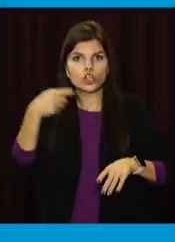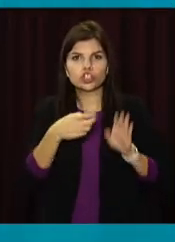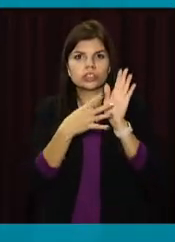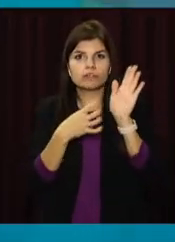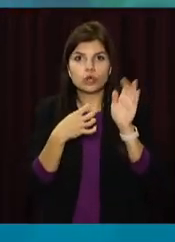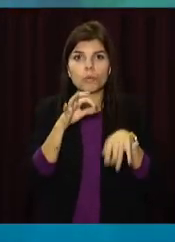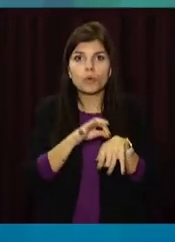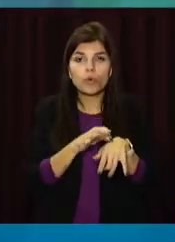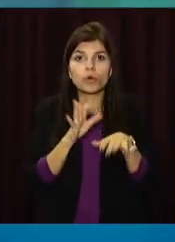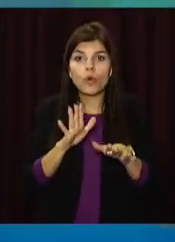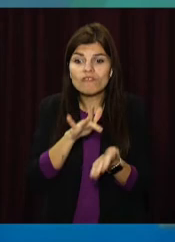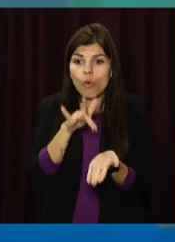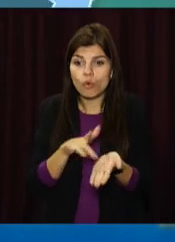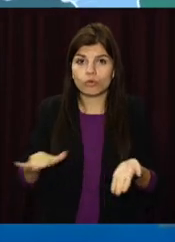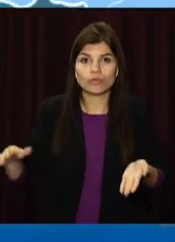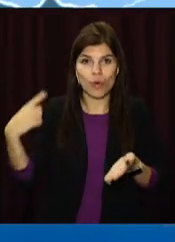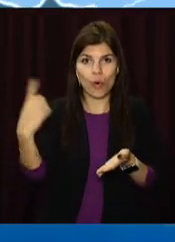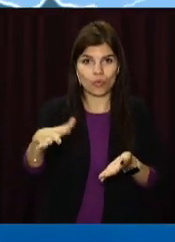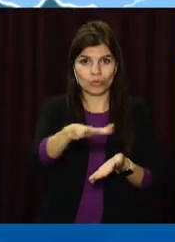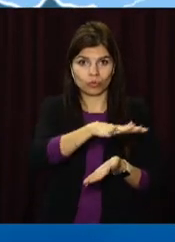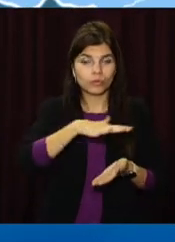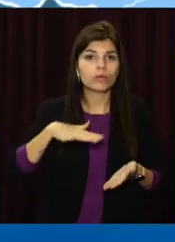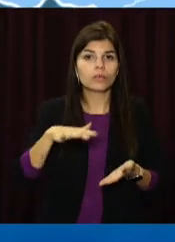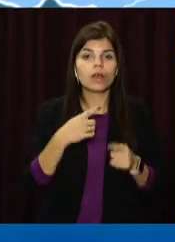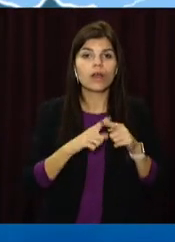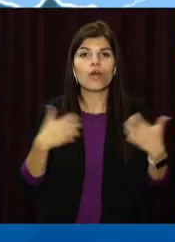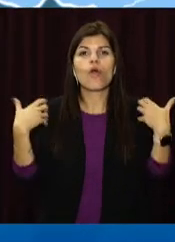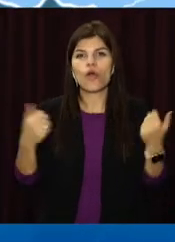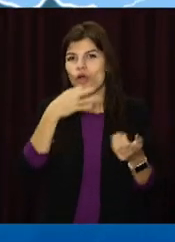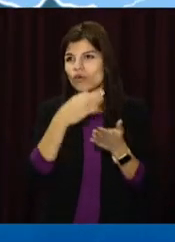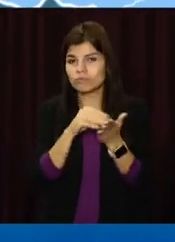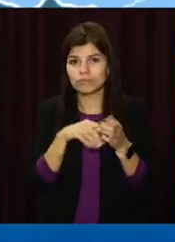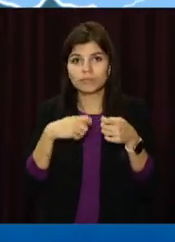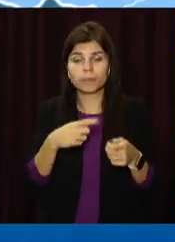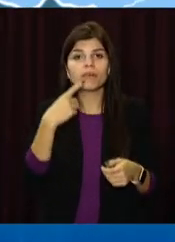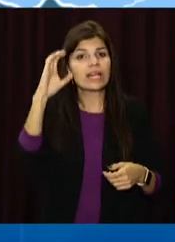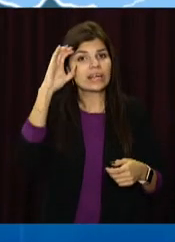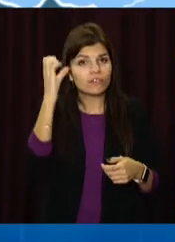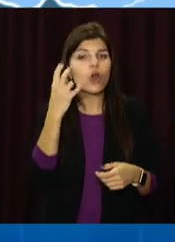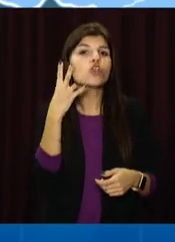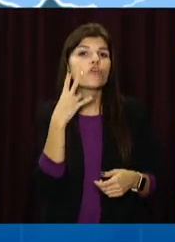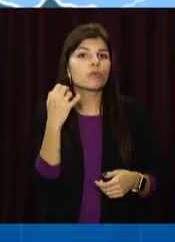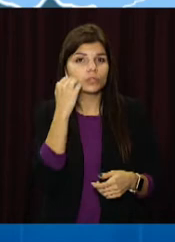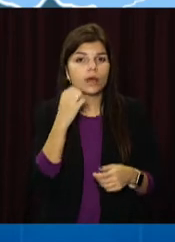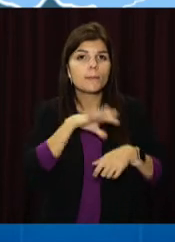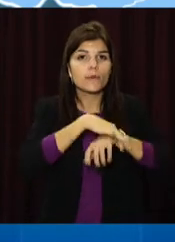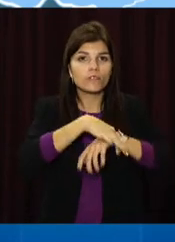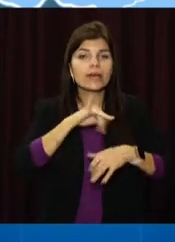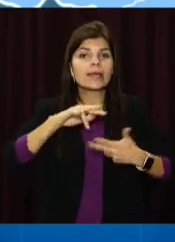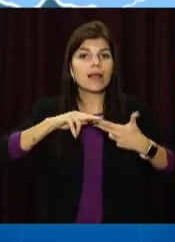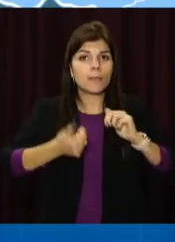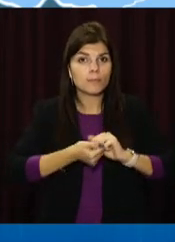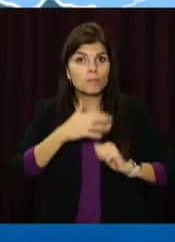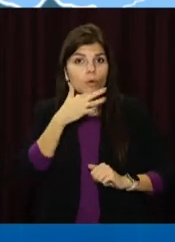1900 недужих. Про це повідомили в обласному департаменті охорони здоров'я. В антилідерах – Кривий Ріг, Новомосковськ, Павлоград і